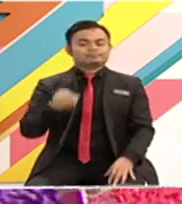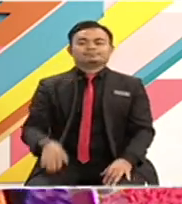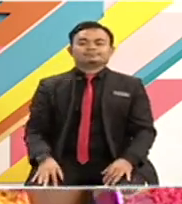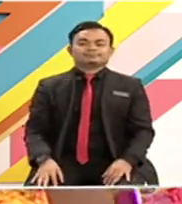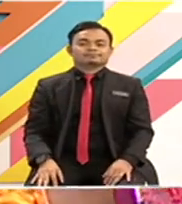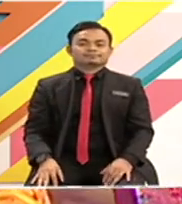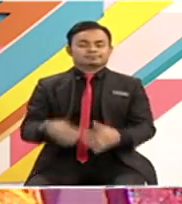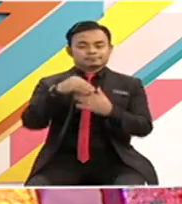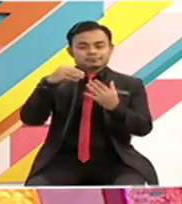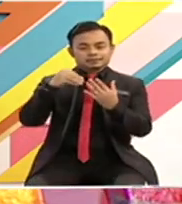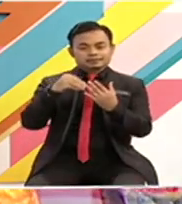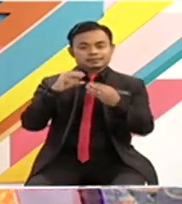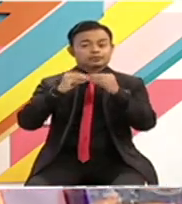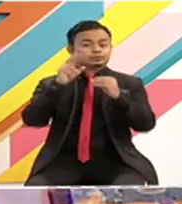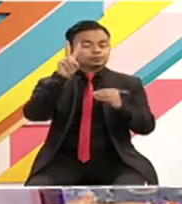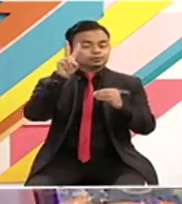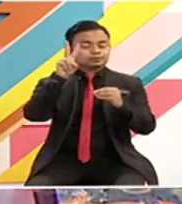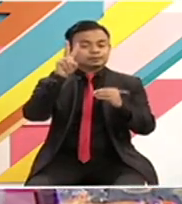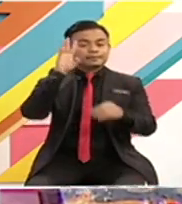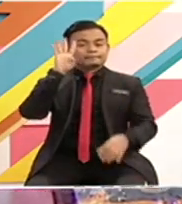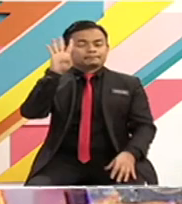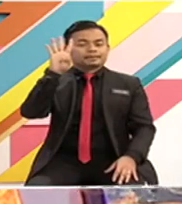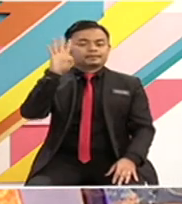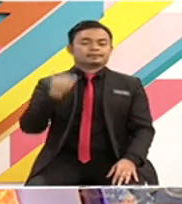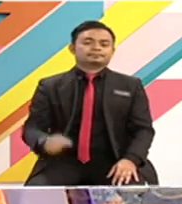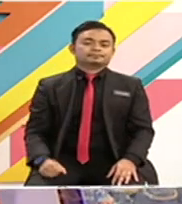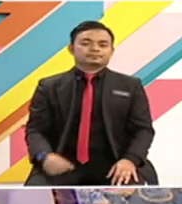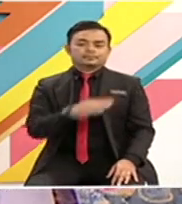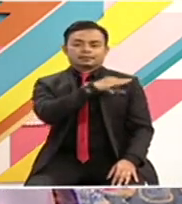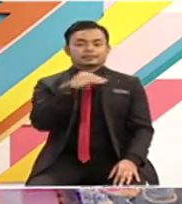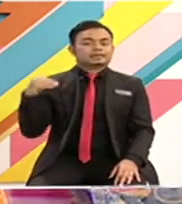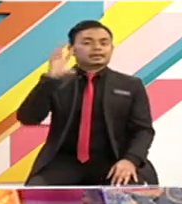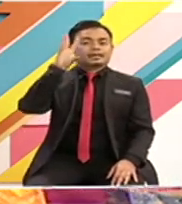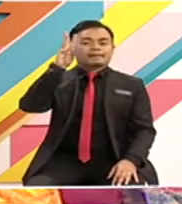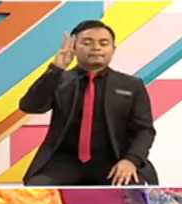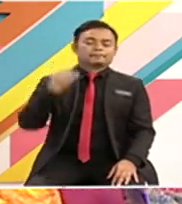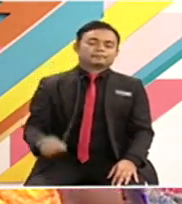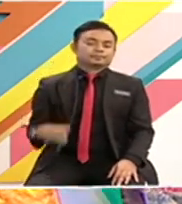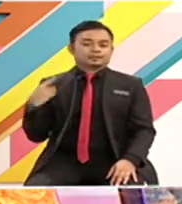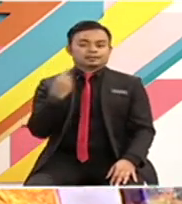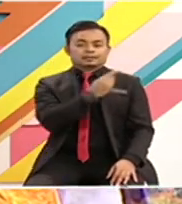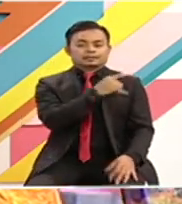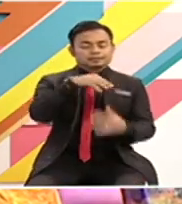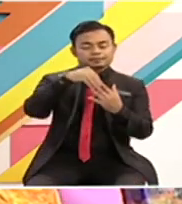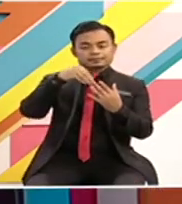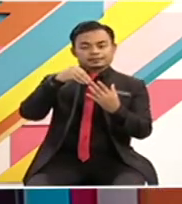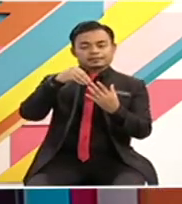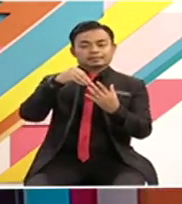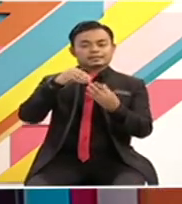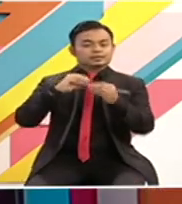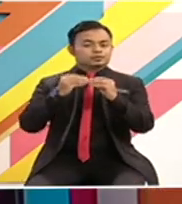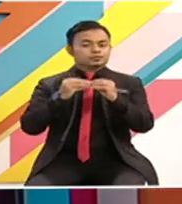sabu-sabu saya cabut dan ao4406a kita pilih numbuh genaplah ya